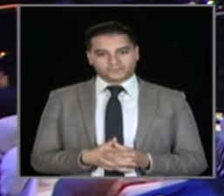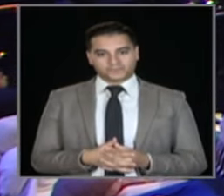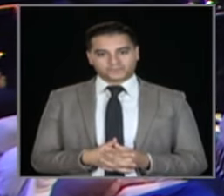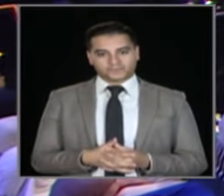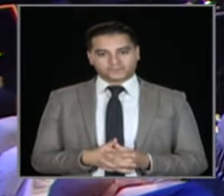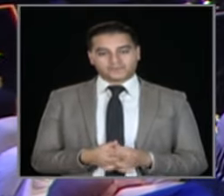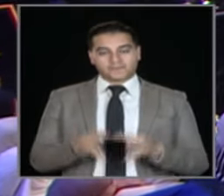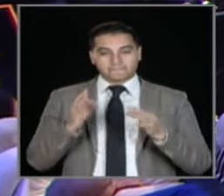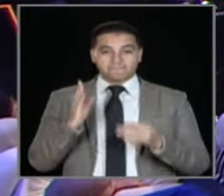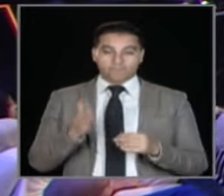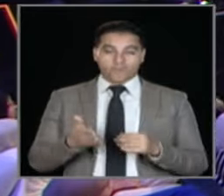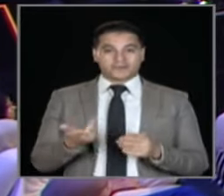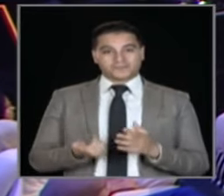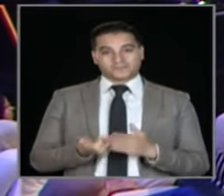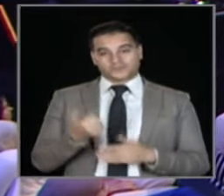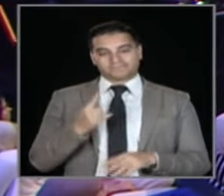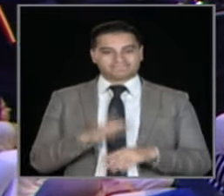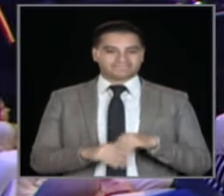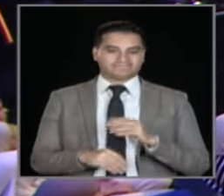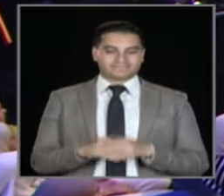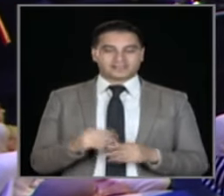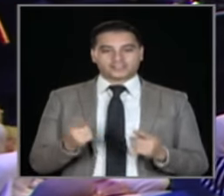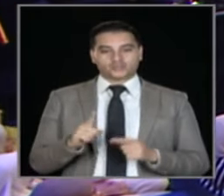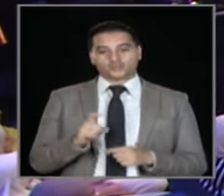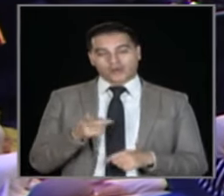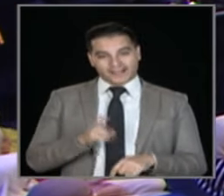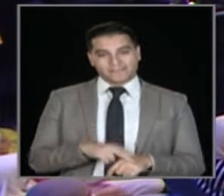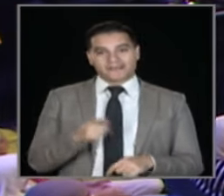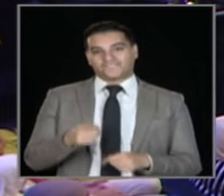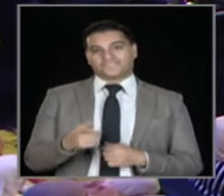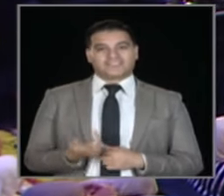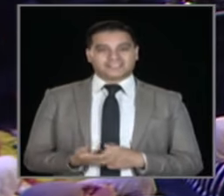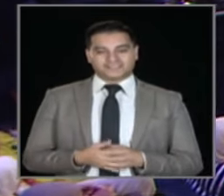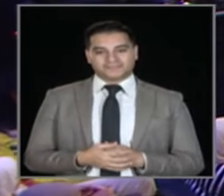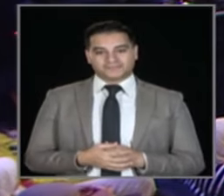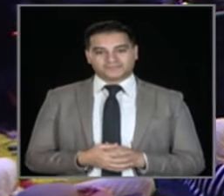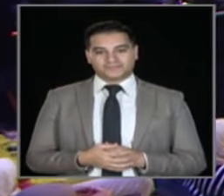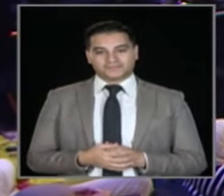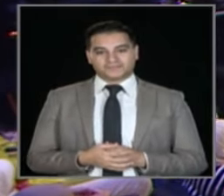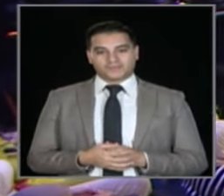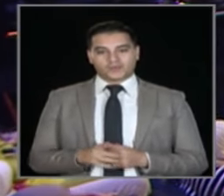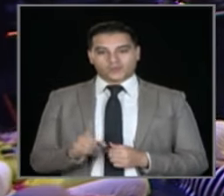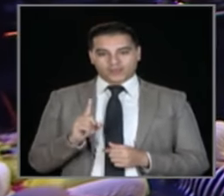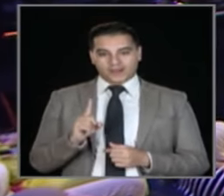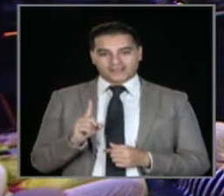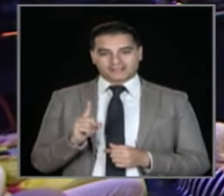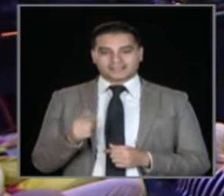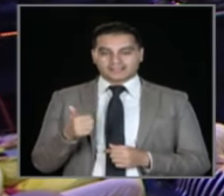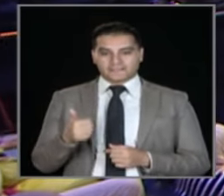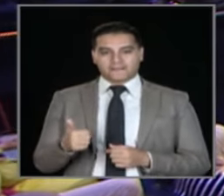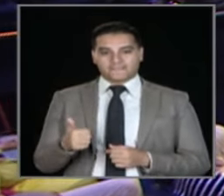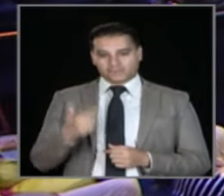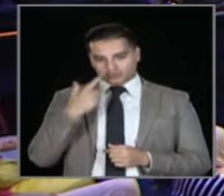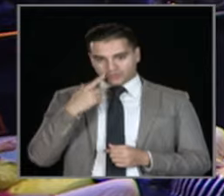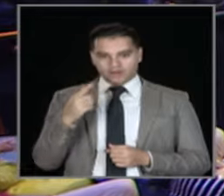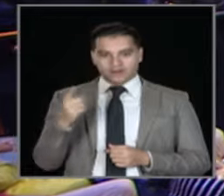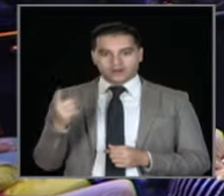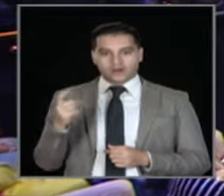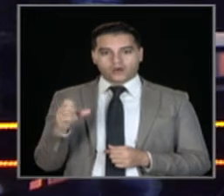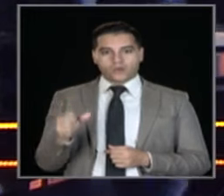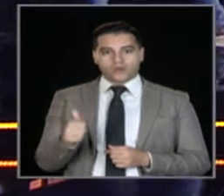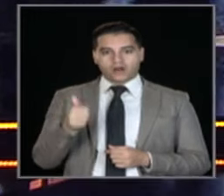كان ممكن، وفي سؤال كمان كان ممكن، ولكن تمام. مروان